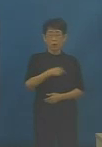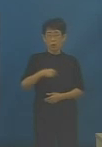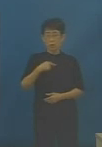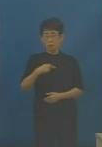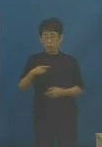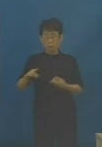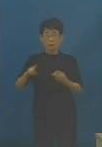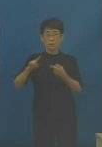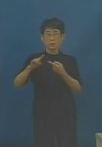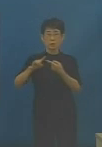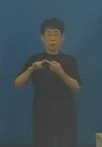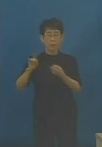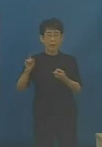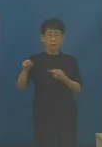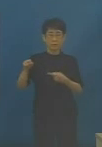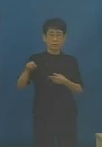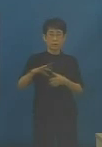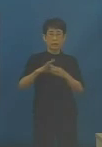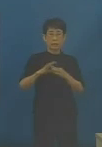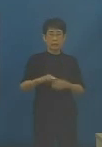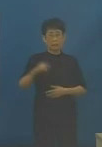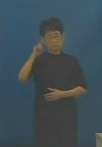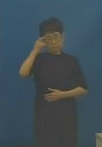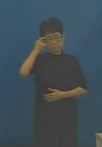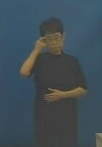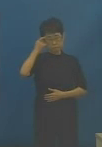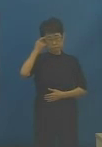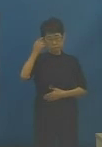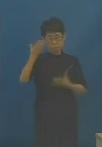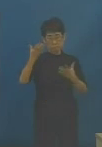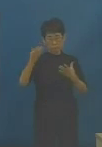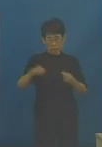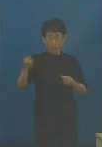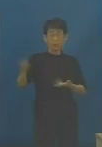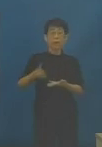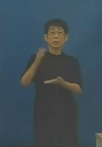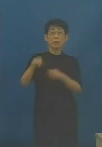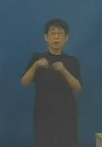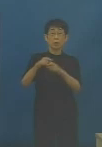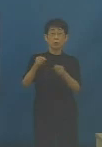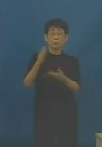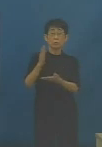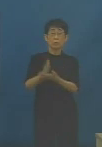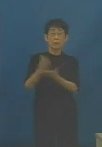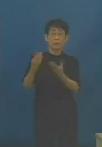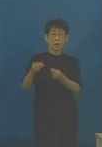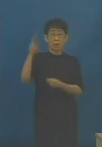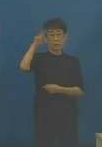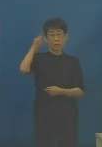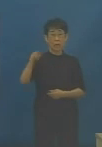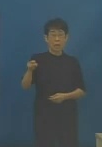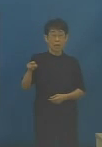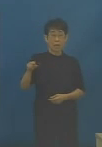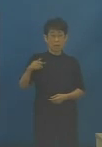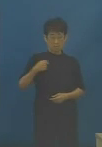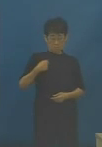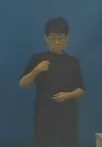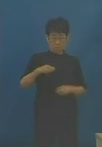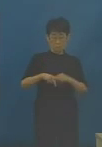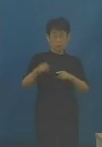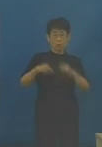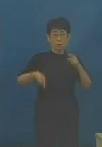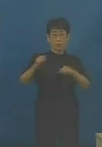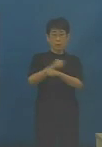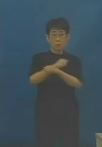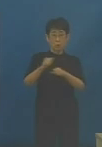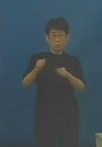ることにしたと、こういうことだったです。ですから、あの私もあの厚生労働省の方にあの先週の金曜日からですね、